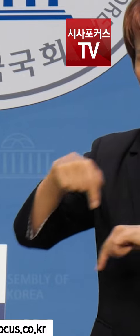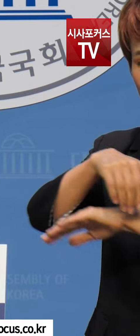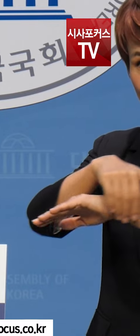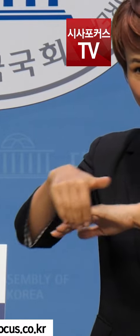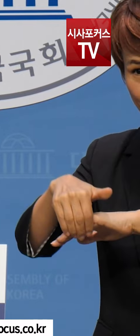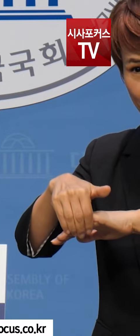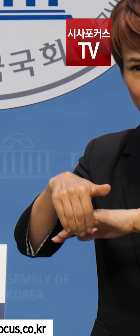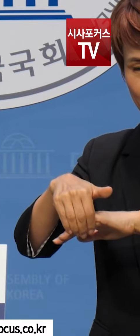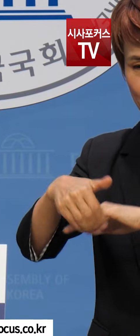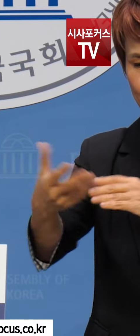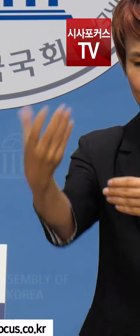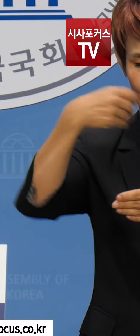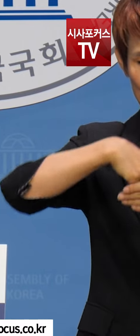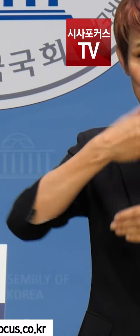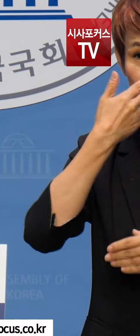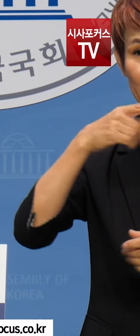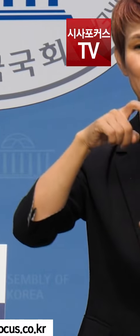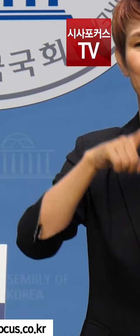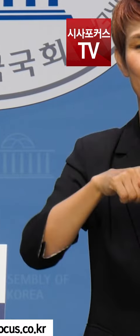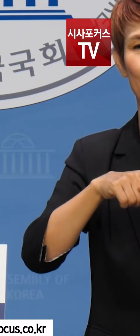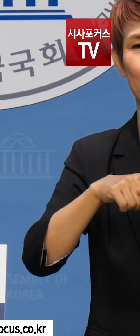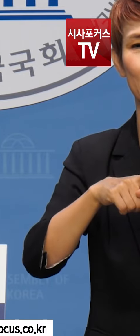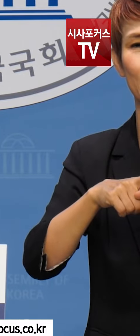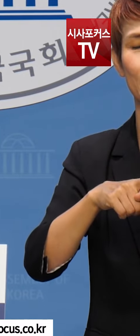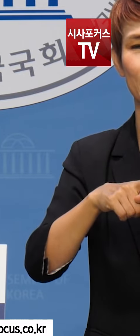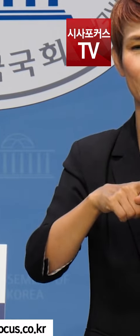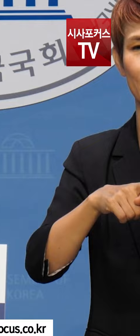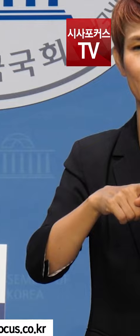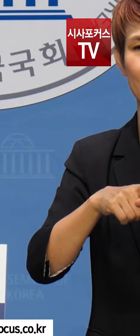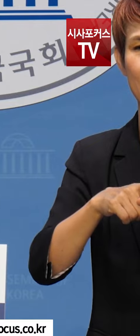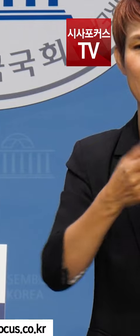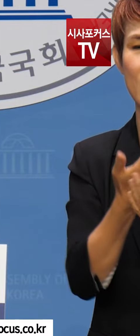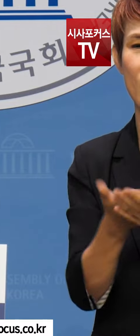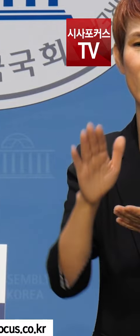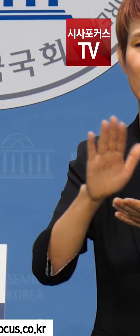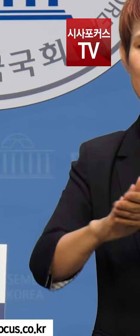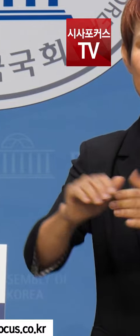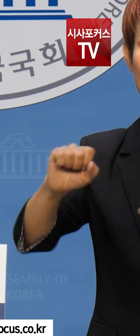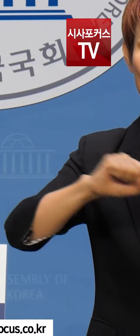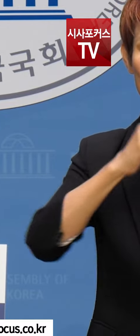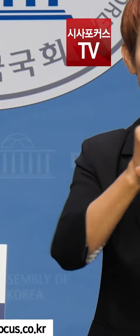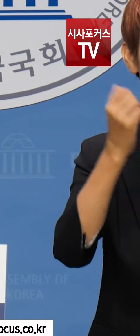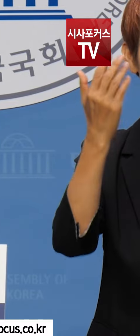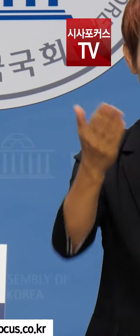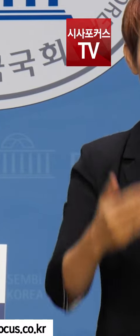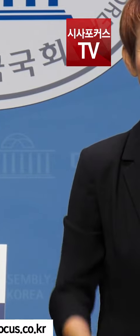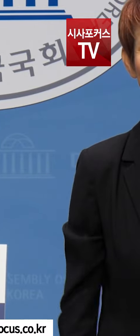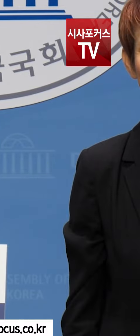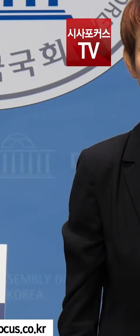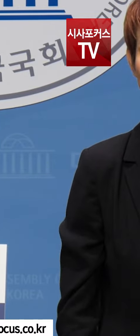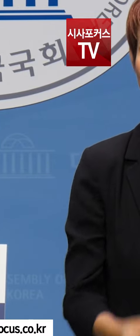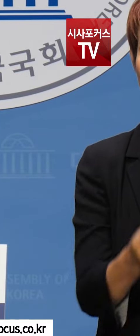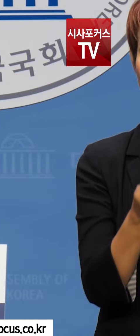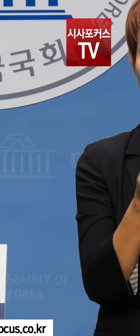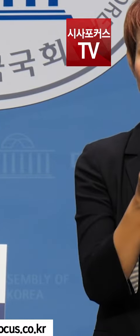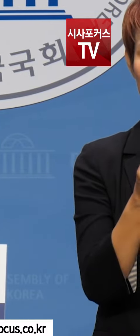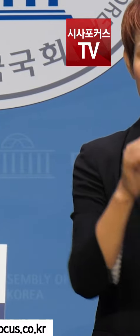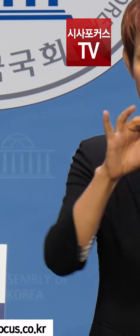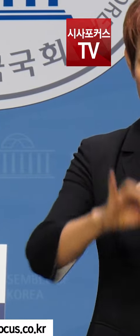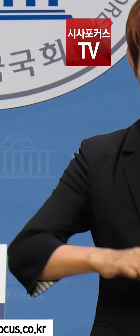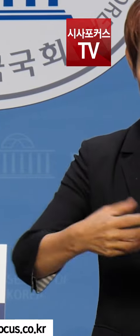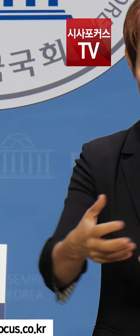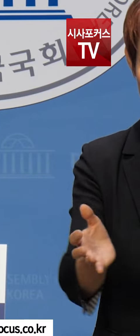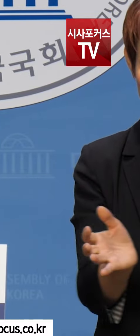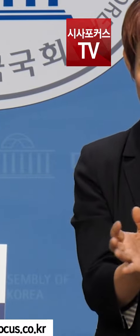전략에 반영될 수 있도록 주권당원 혁신 행동을 만들겠습니다. 셋째, 100년